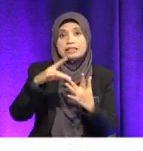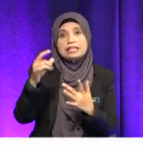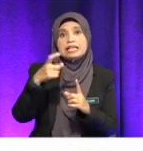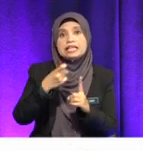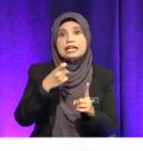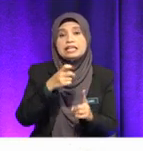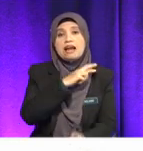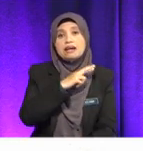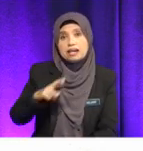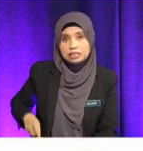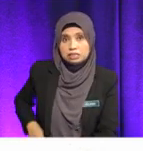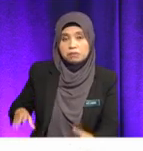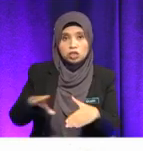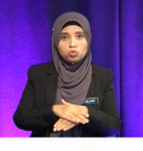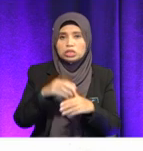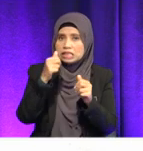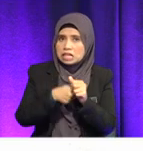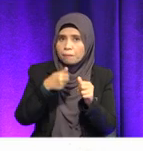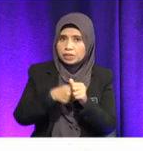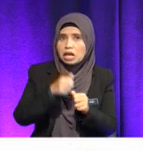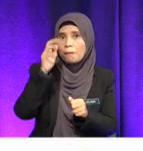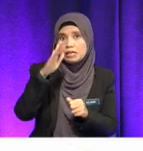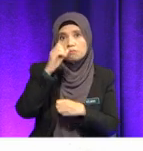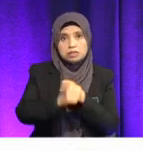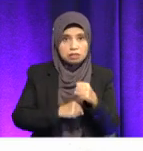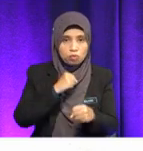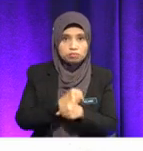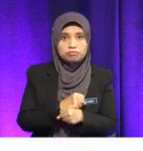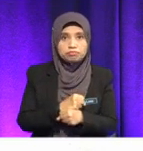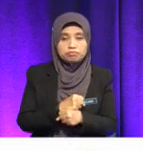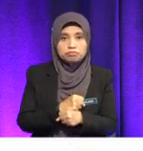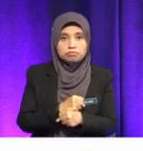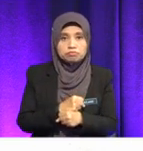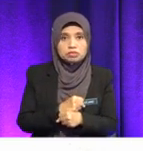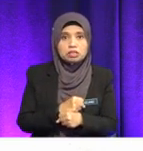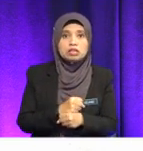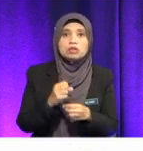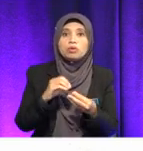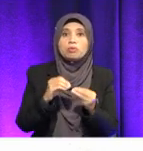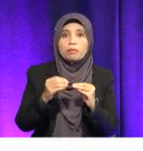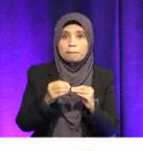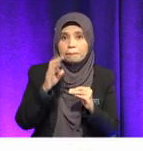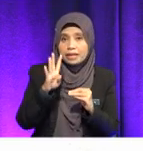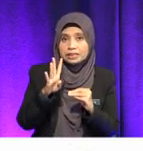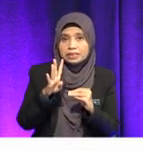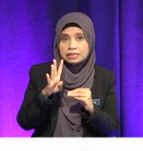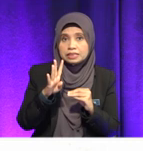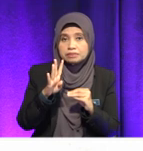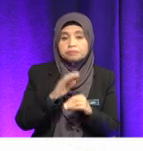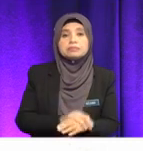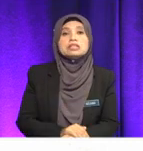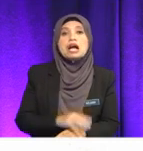setiap 5 tahun Nah kan sekarang kita setiap 5 tahun kemudian bahagian yang keempat Negeri persekutuan perkara